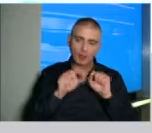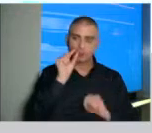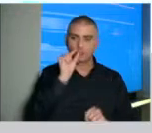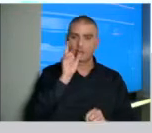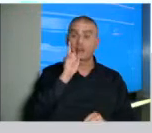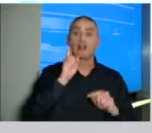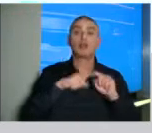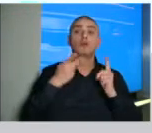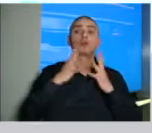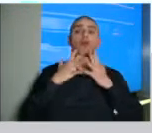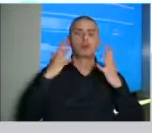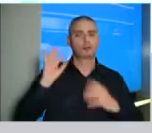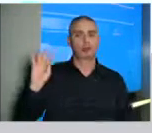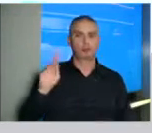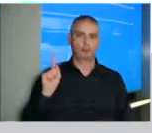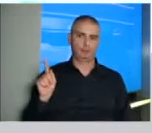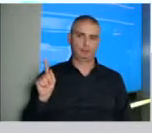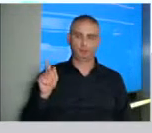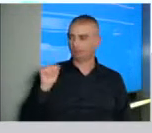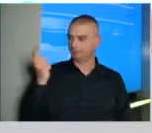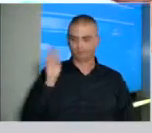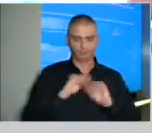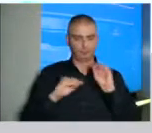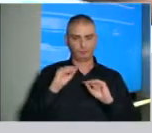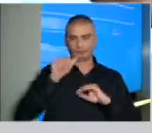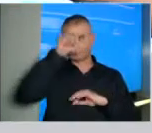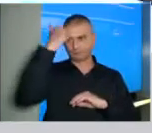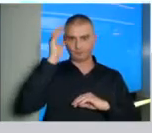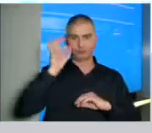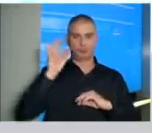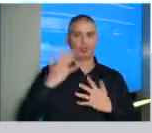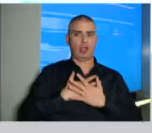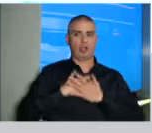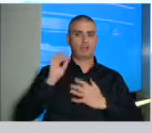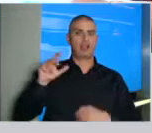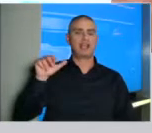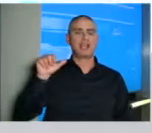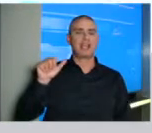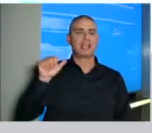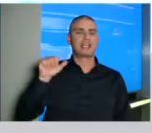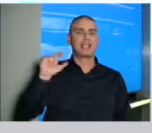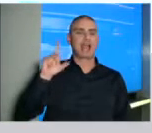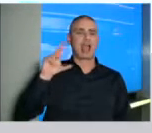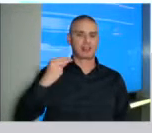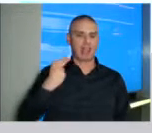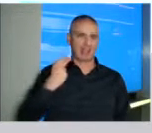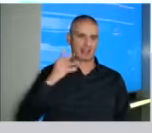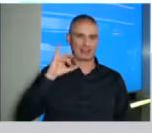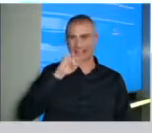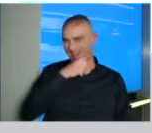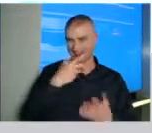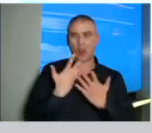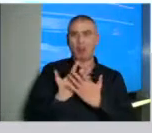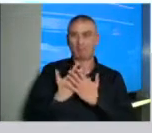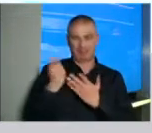אבל הטעות היותר גדולה היא של ביבי. א', הוא משתמש במותג של אהובת נפשו אילנה דיין, וזה מצחיק